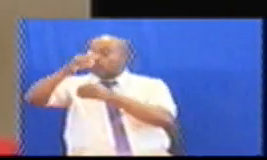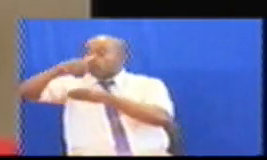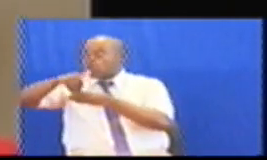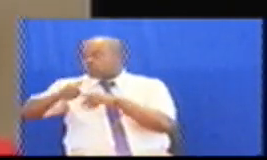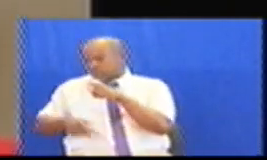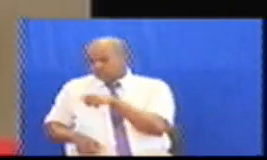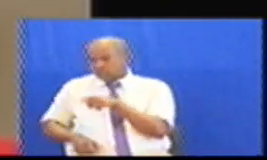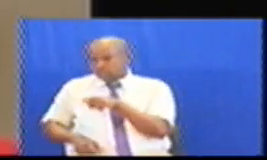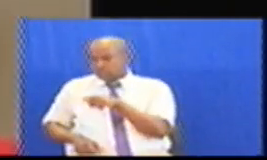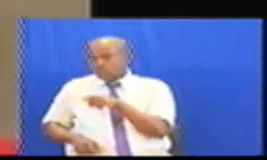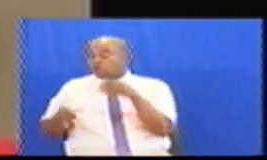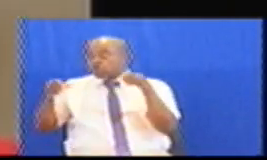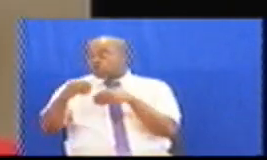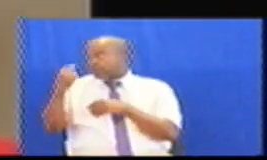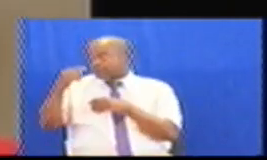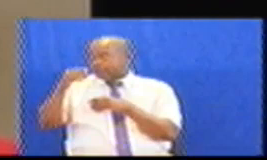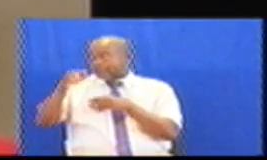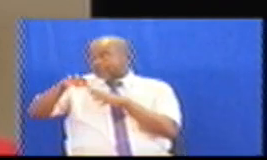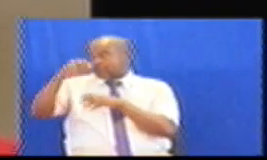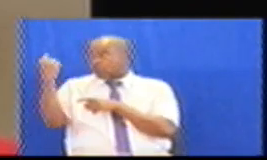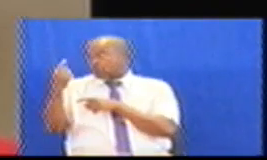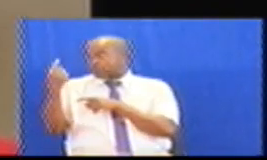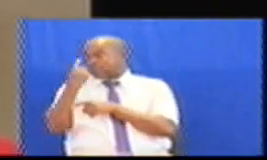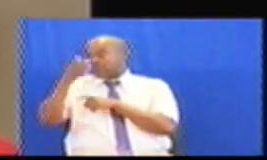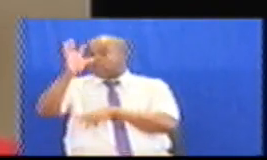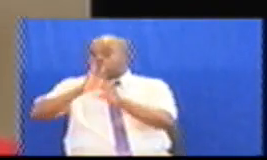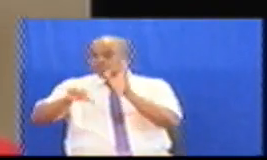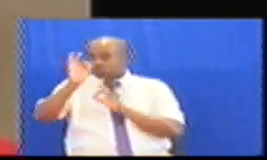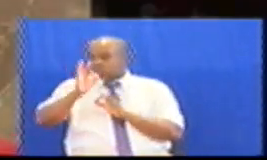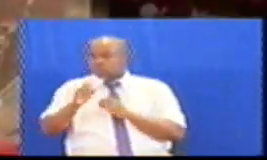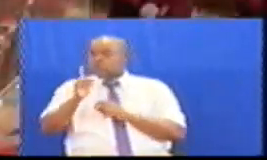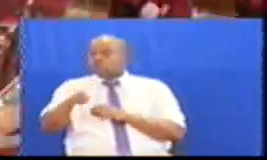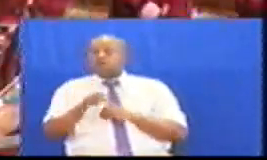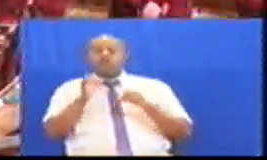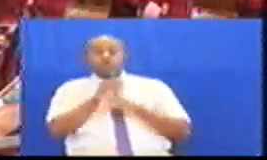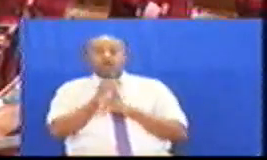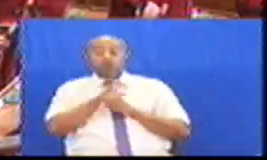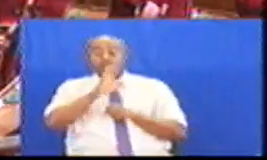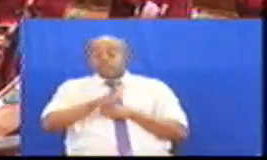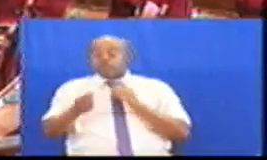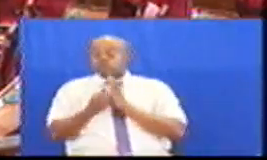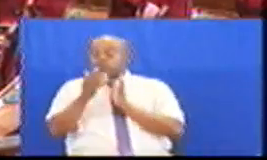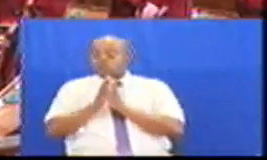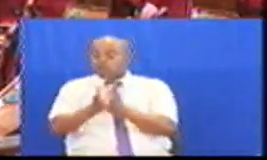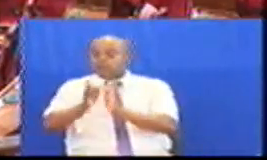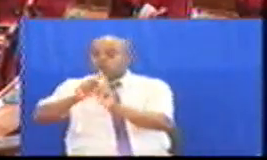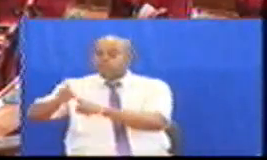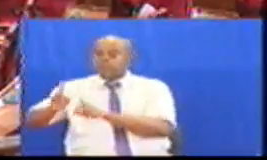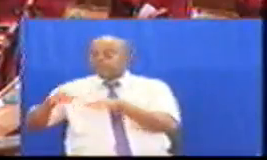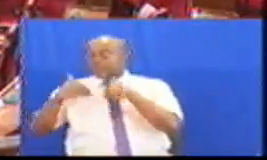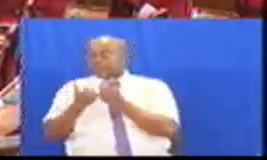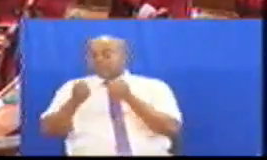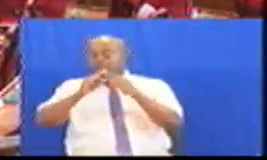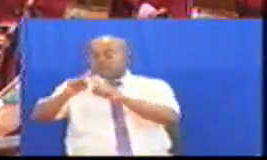tume ya uchaguzi. Katika mazingira hayo, Mheshimiwa Speaker, kumekuwa na malalamiko kutoka kwa wadau mbalimbali na vyama mbalimbali vya